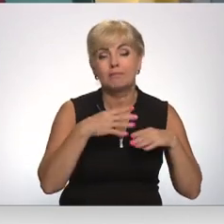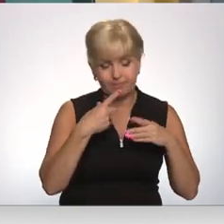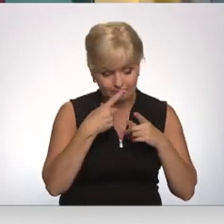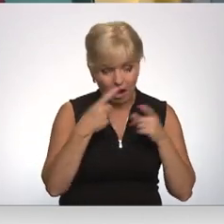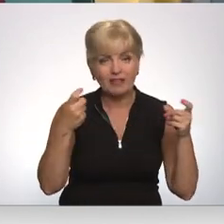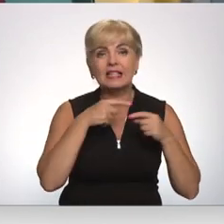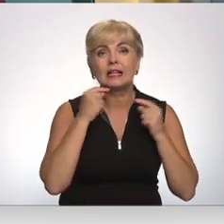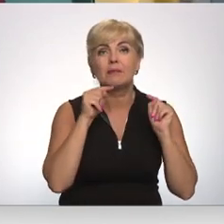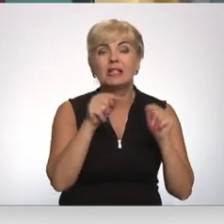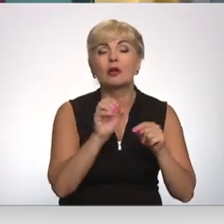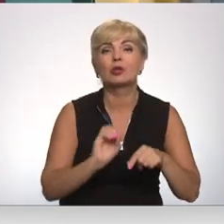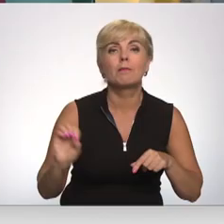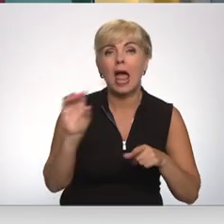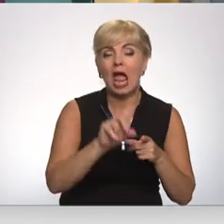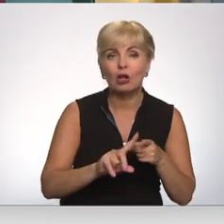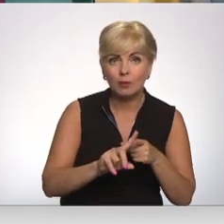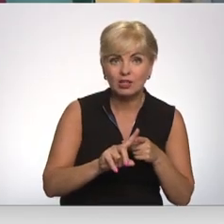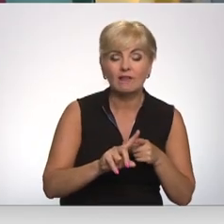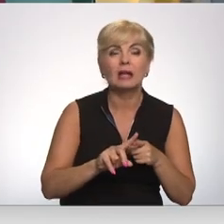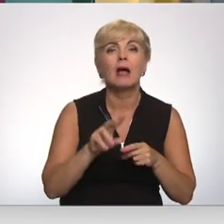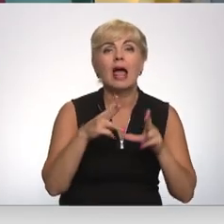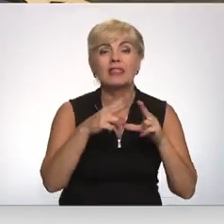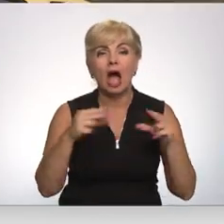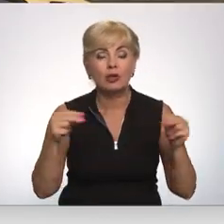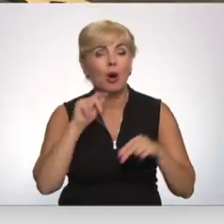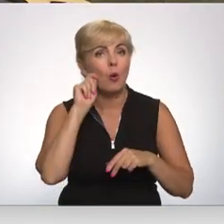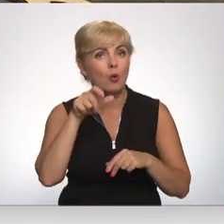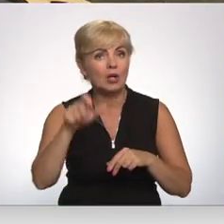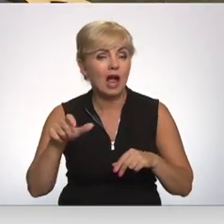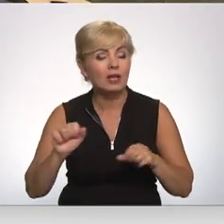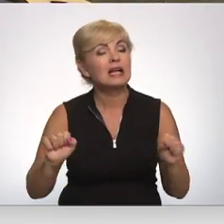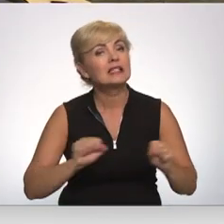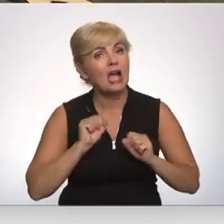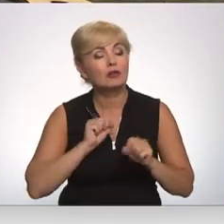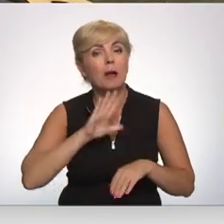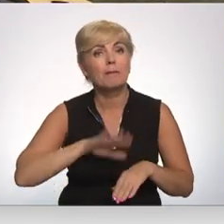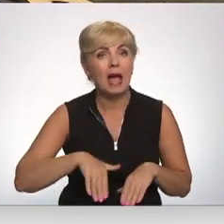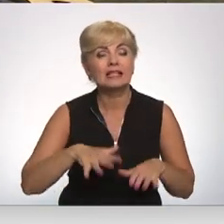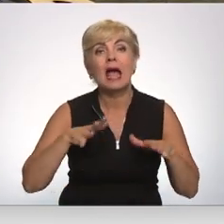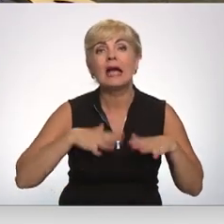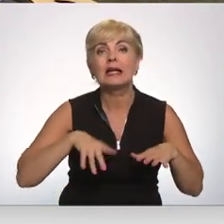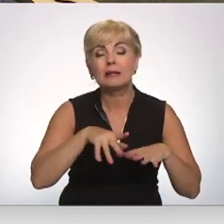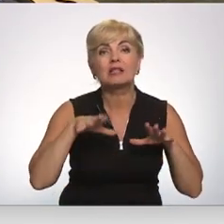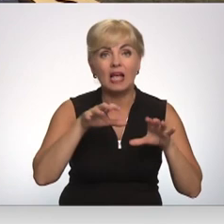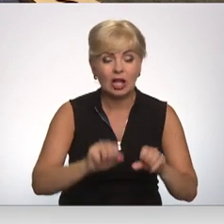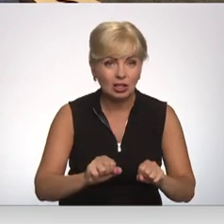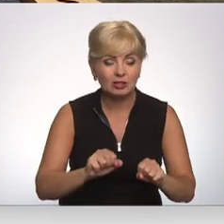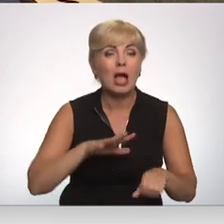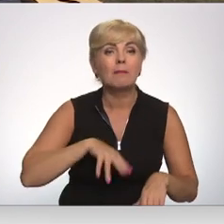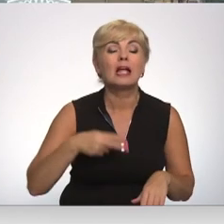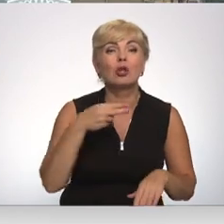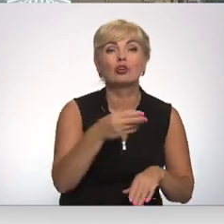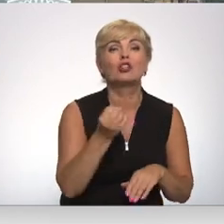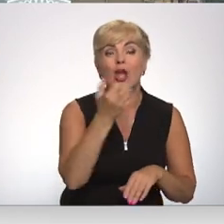grib iestāties Eiropas Savienībā un NATO. Ukraiņi sasparojās pēc Krimas aneksijas 2014.